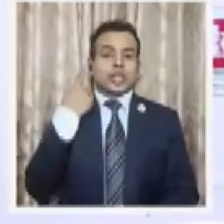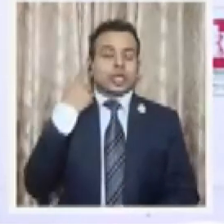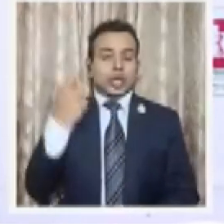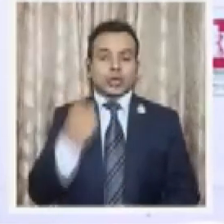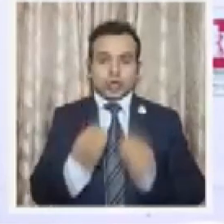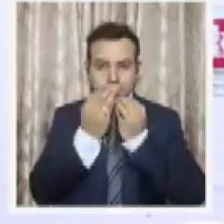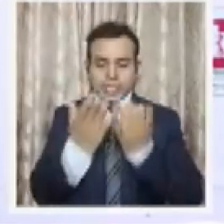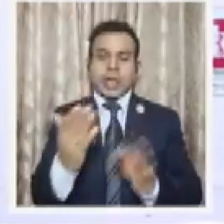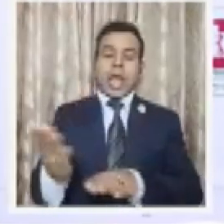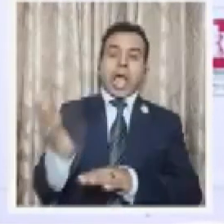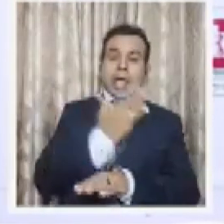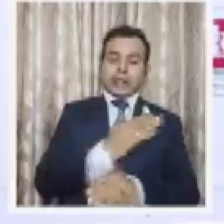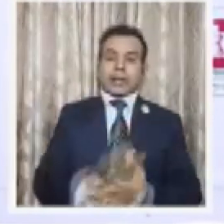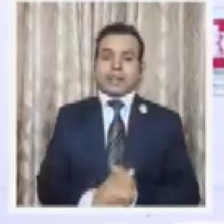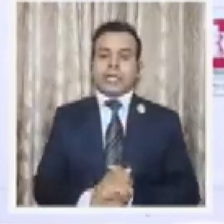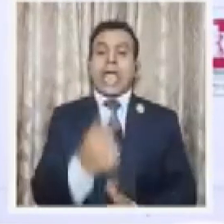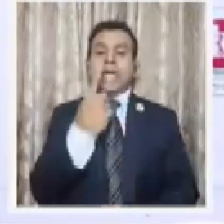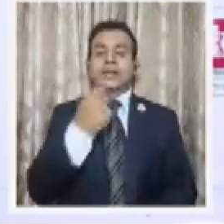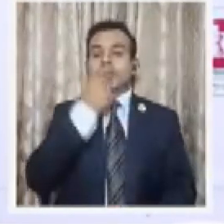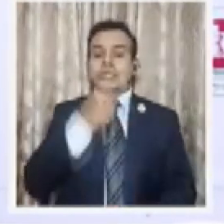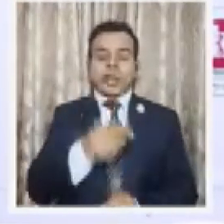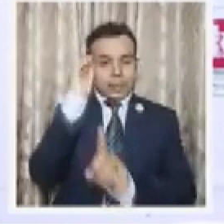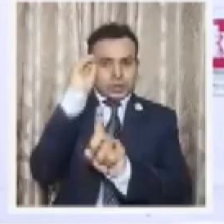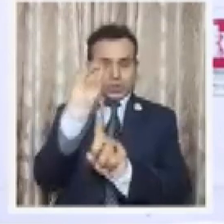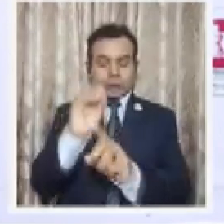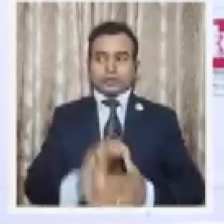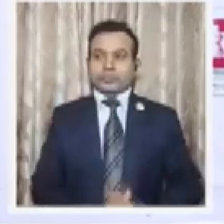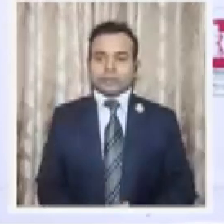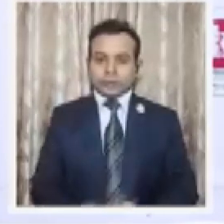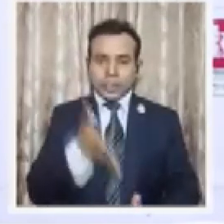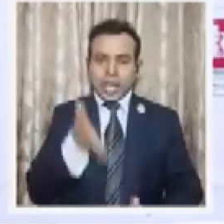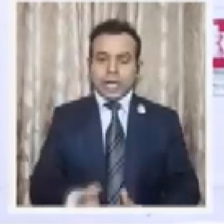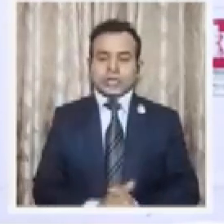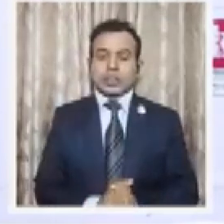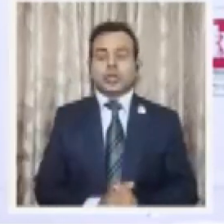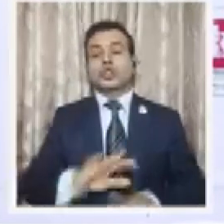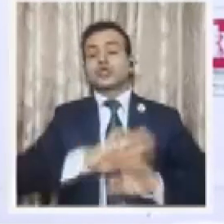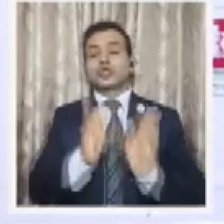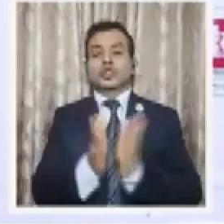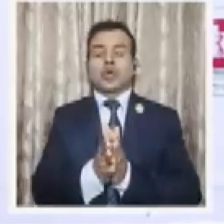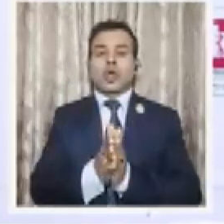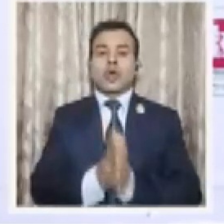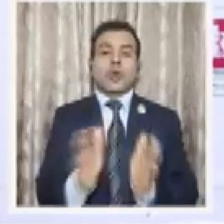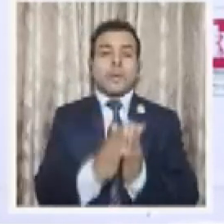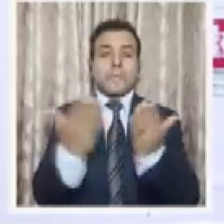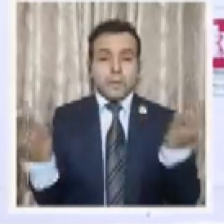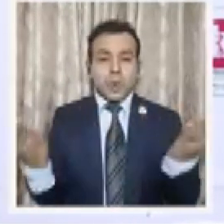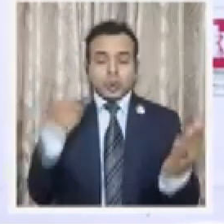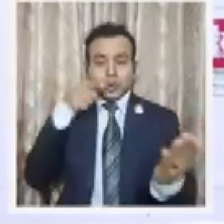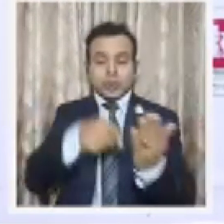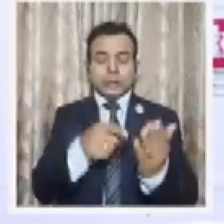তবে কোভিড-19 তথ্য দেওয়ার আগে একটি বিষয়ে আপনাদেরকে জানাবো, যদিও আজকে